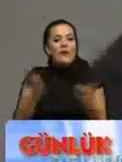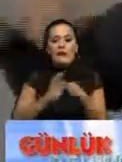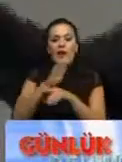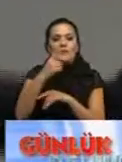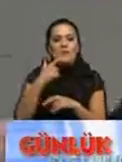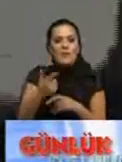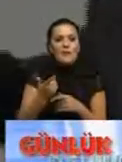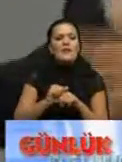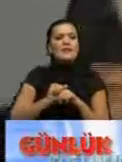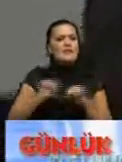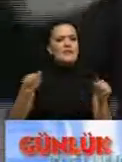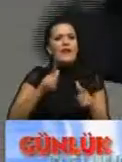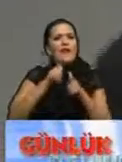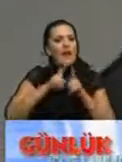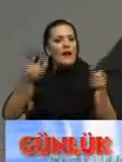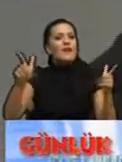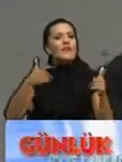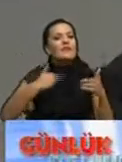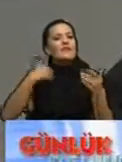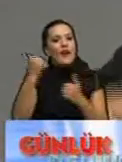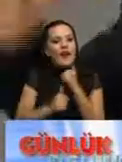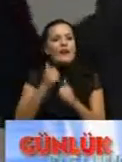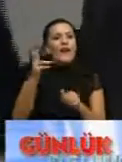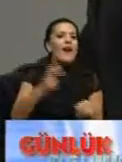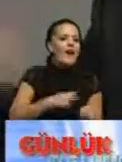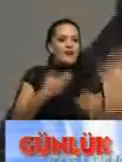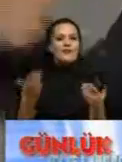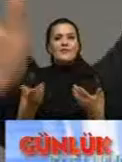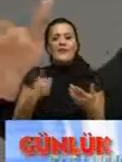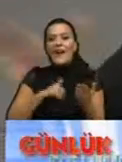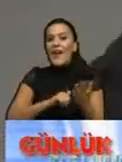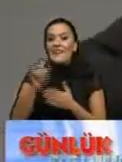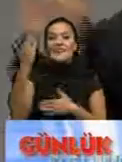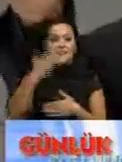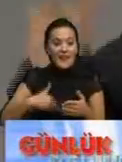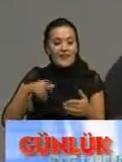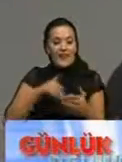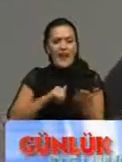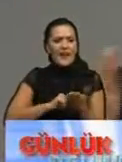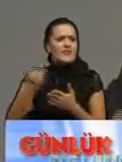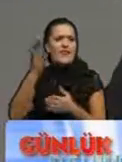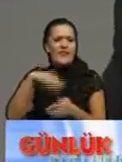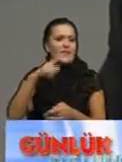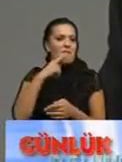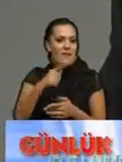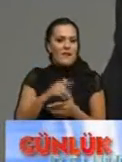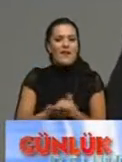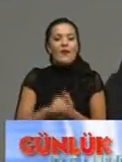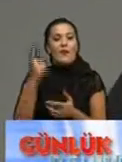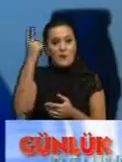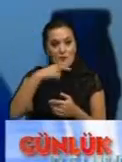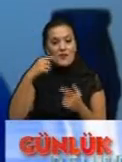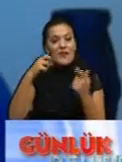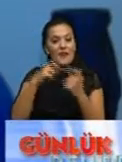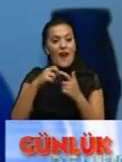yaşayandır. İsyandır, haykırıştır, kavgadır, aşktır. Her sevgidir şeydir. Her şeydir. Zaten. Her şeydir. Onun